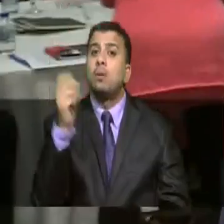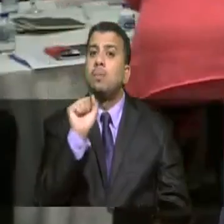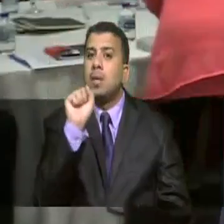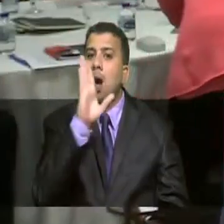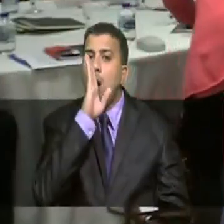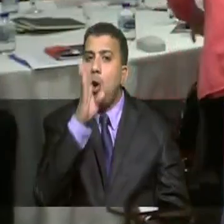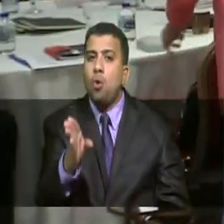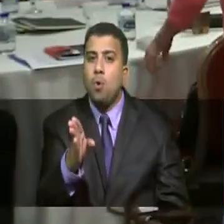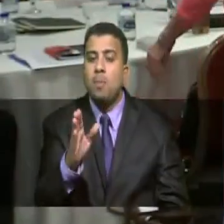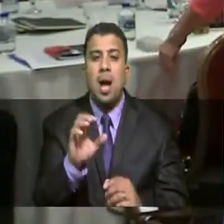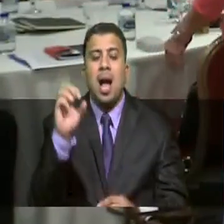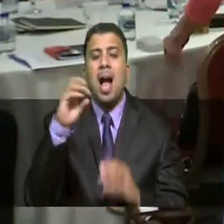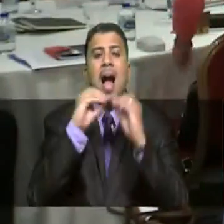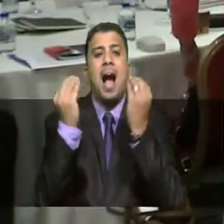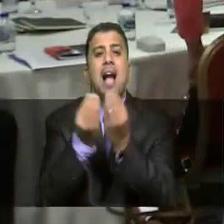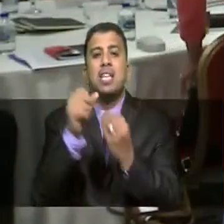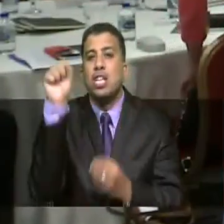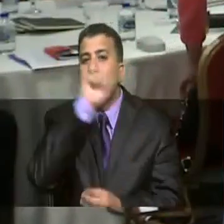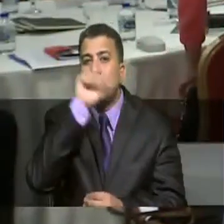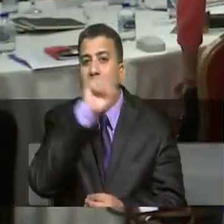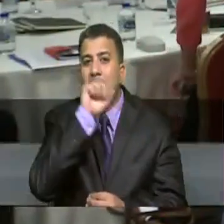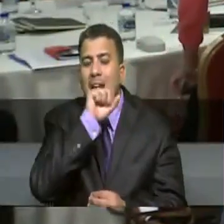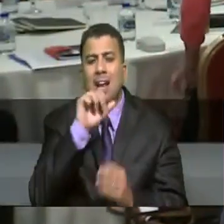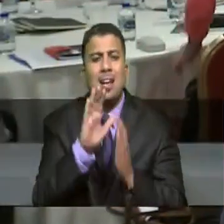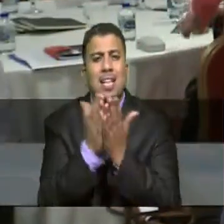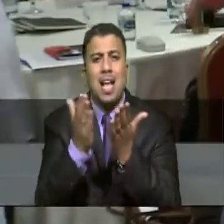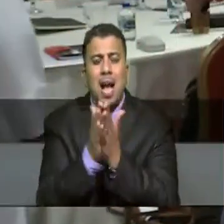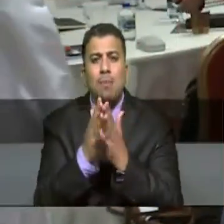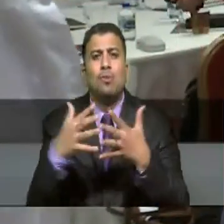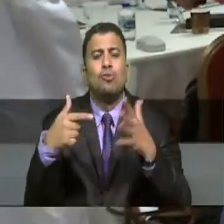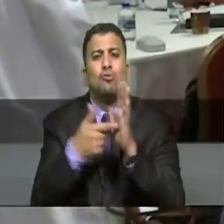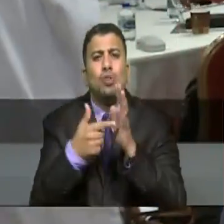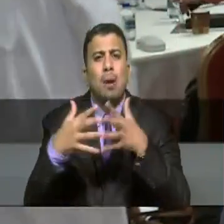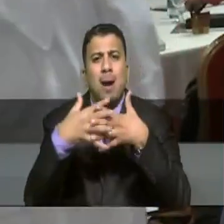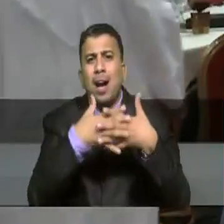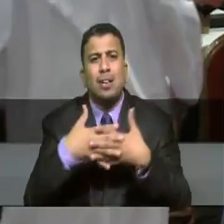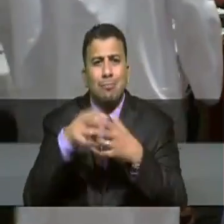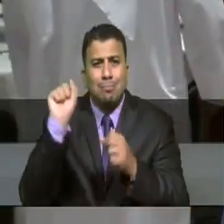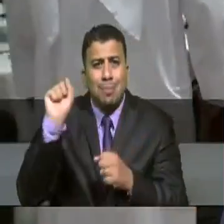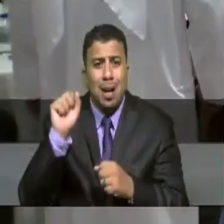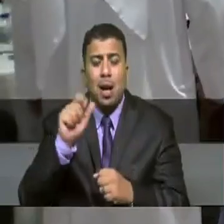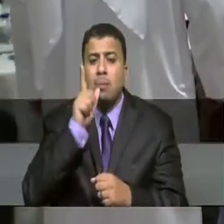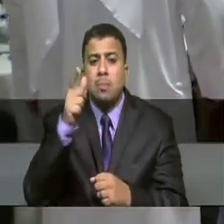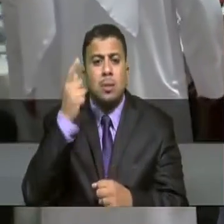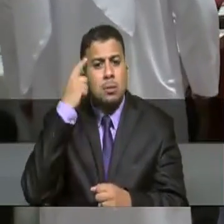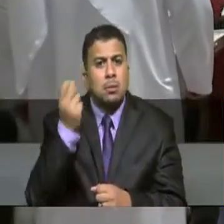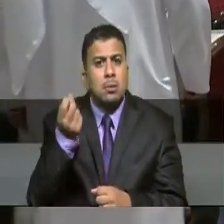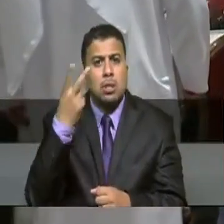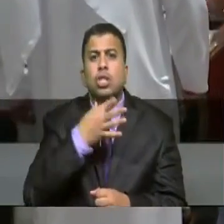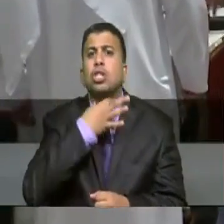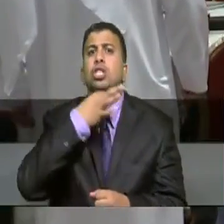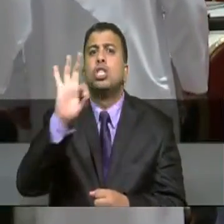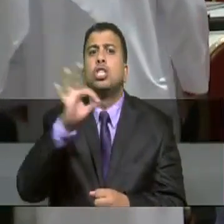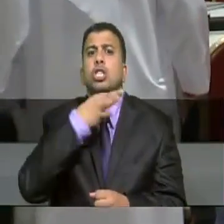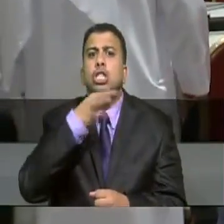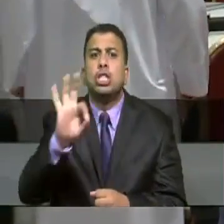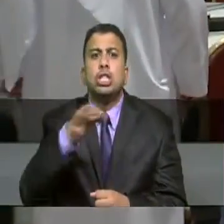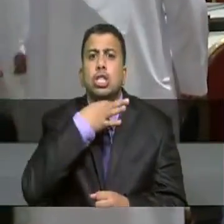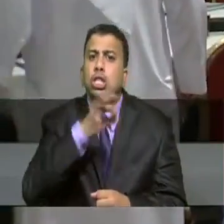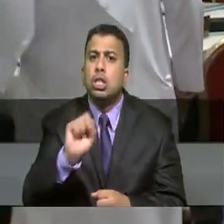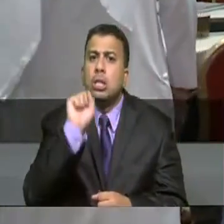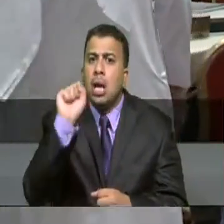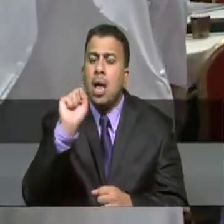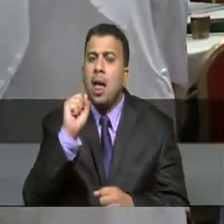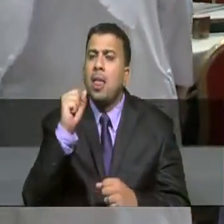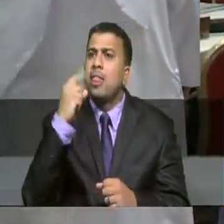الحقوق. هيئة شرق الكتاب وجامعة نيويورك بتخلينا دايما أبديتد بالمعلومات الجديدة، بالأشياء الجديدة اللي بتحصل في عالم